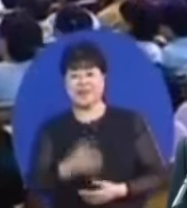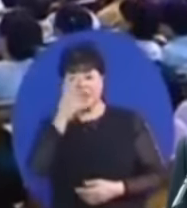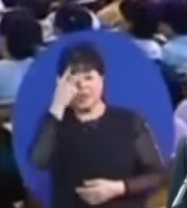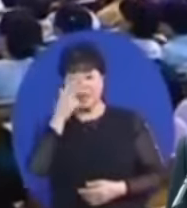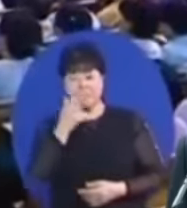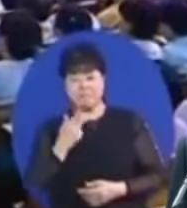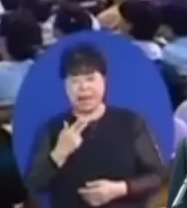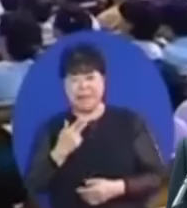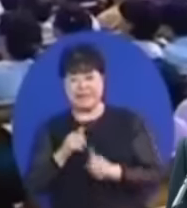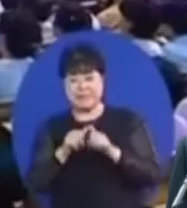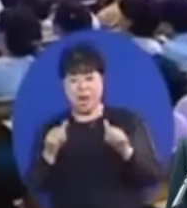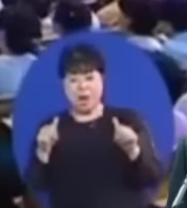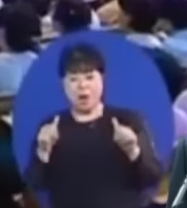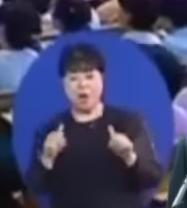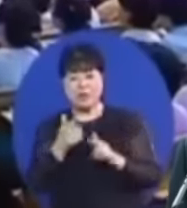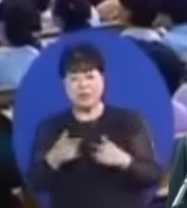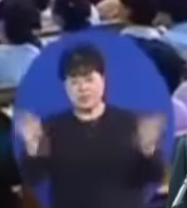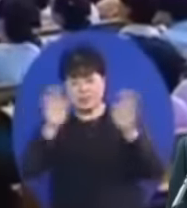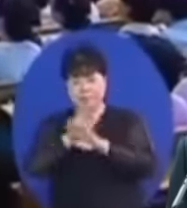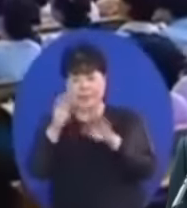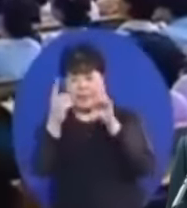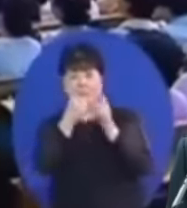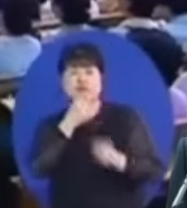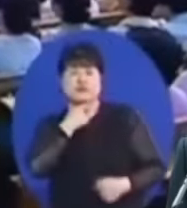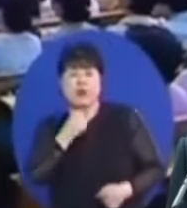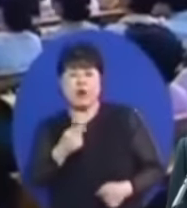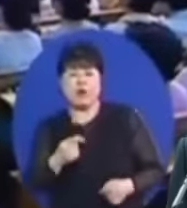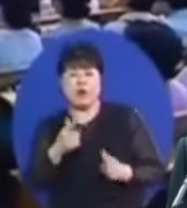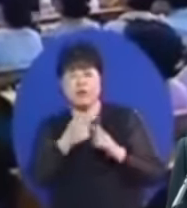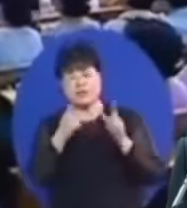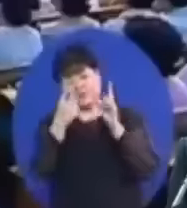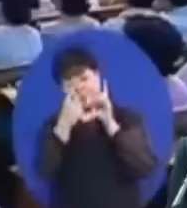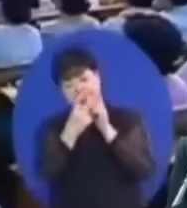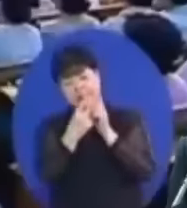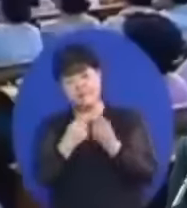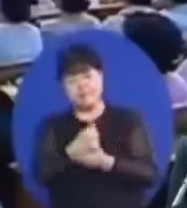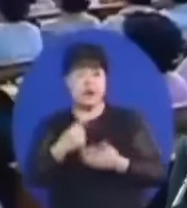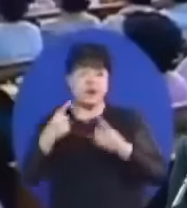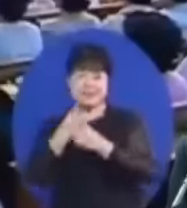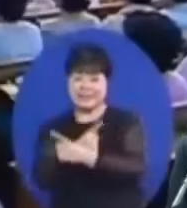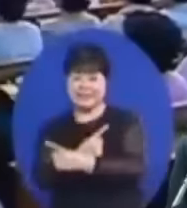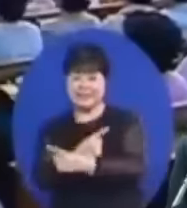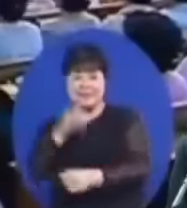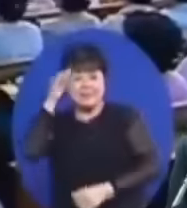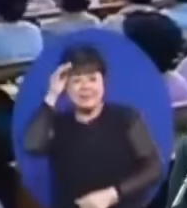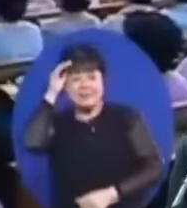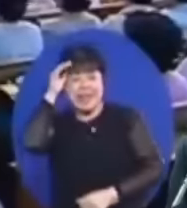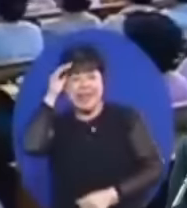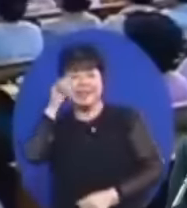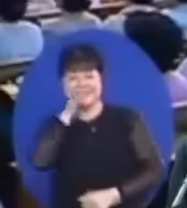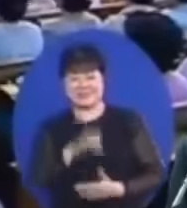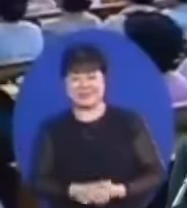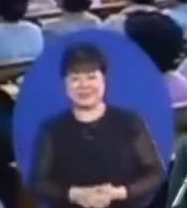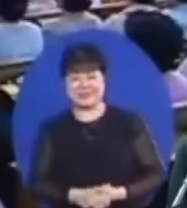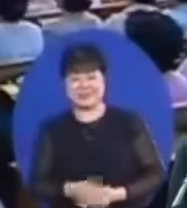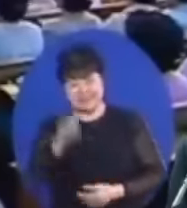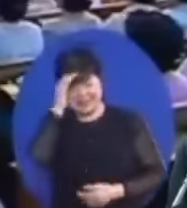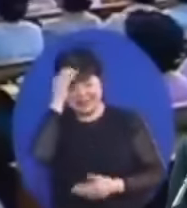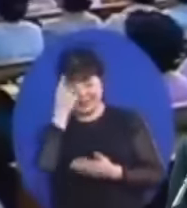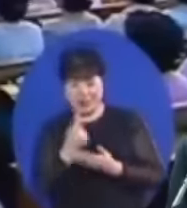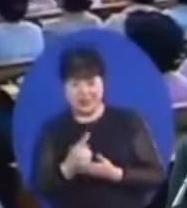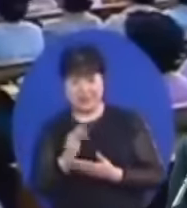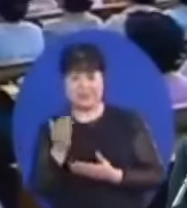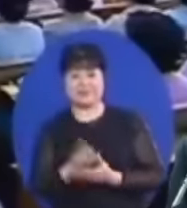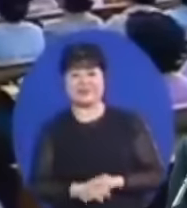바디메오는 예수님을 주야로 만나기를 원하고 예수님을 만나면 운명이 달라질 것을 기대하고 있었기 때문에 그 기회가 온